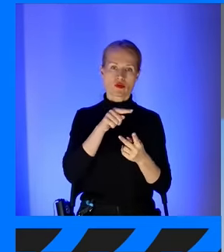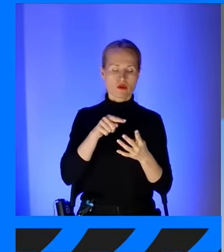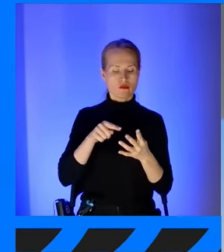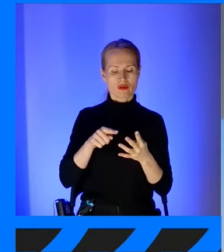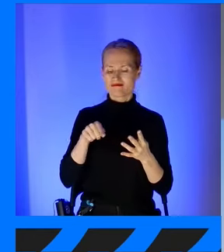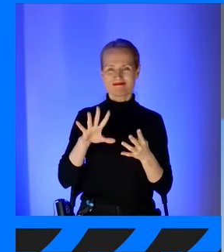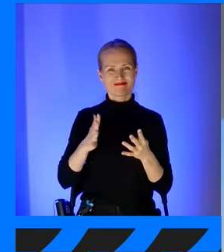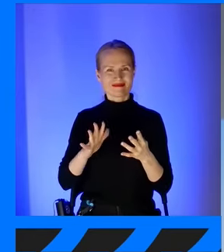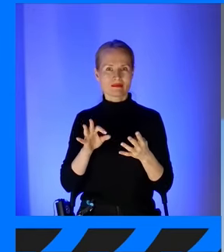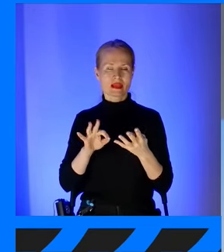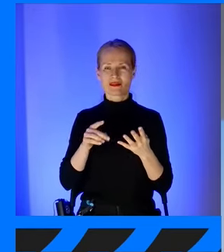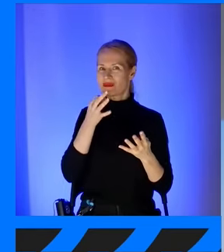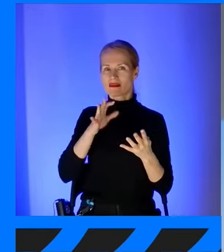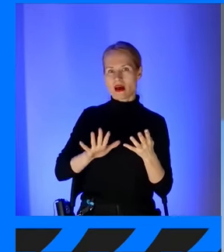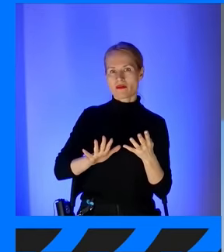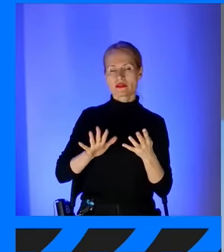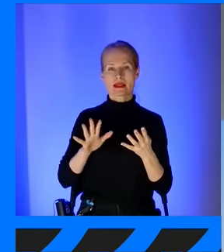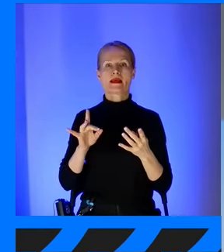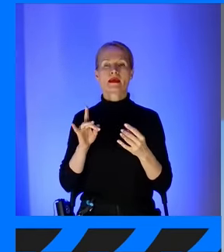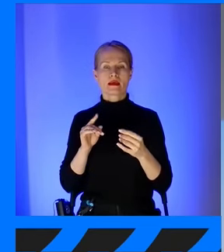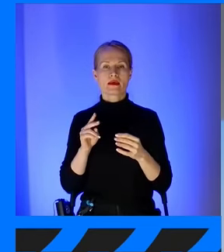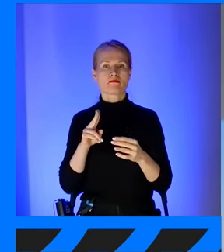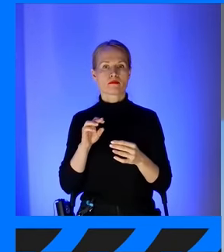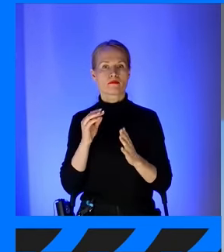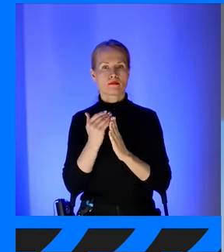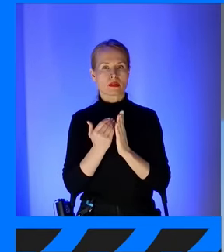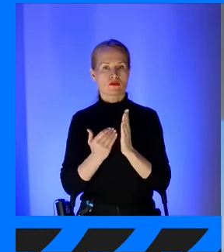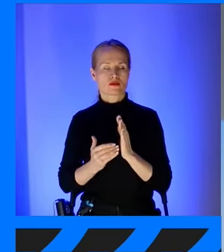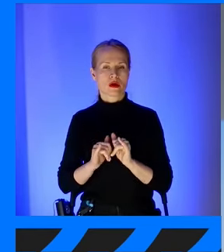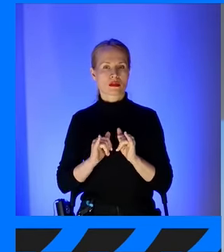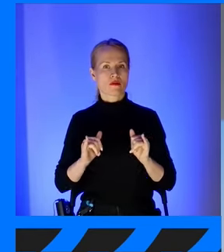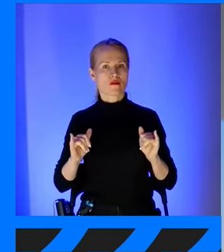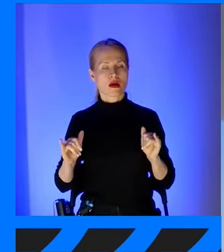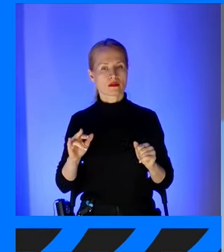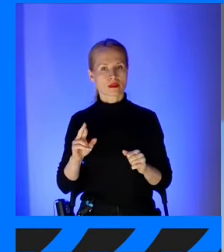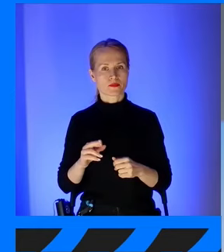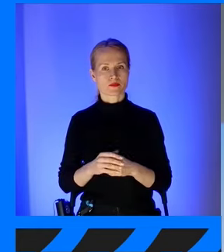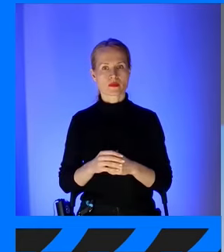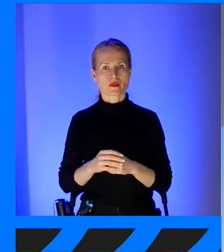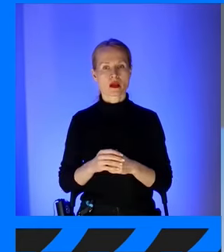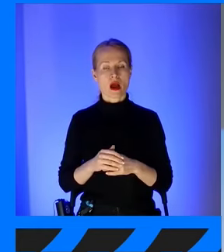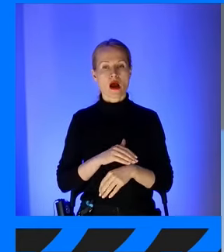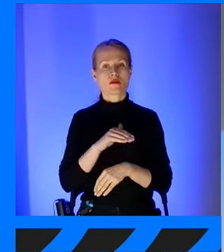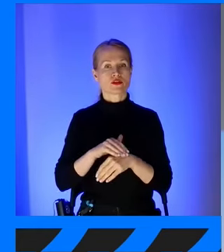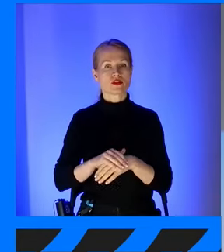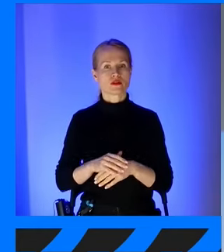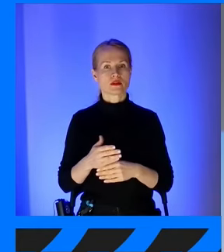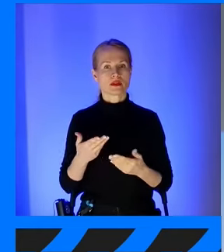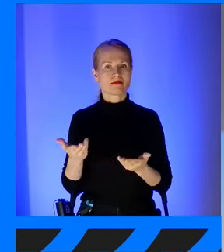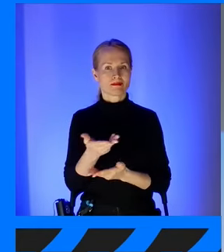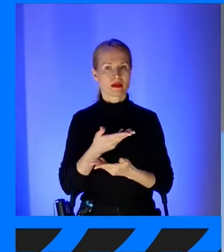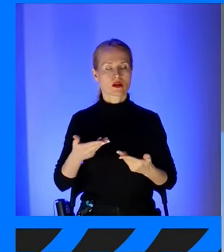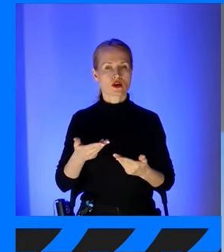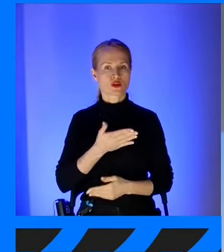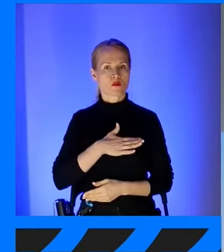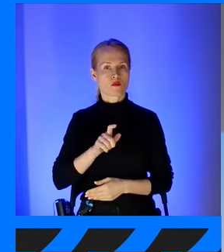там развивался добавлялись продукты Ну это мы говорим про внешнее облако фактически для наших